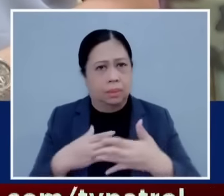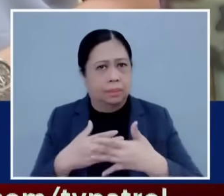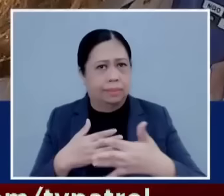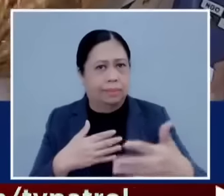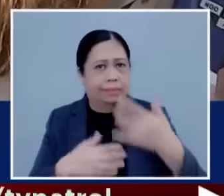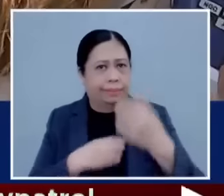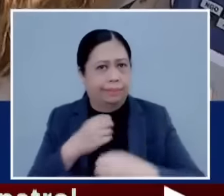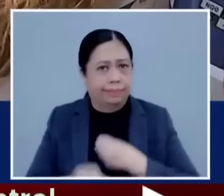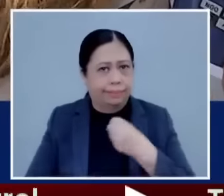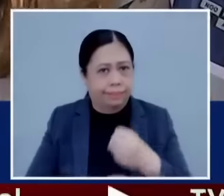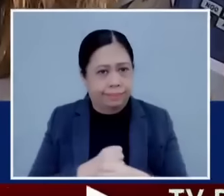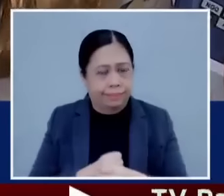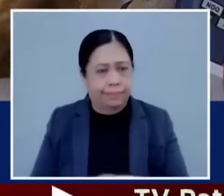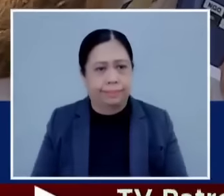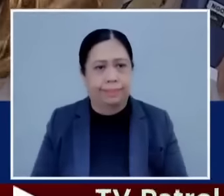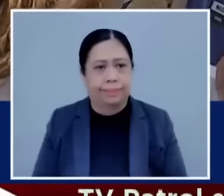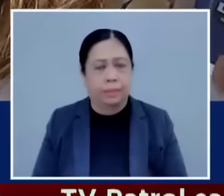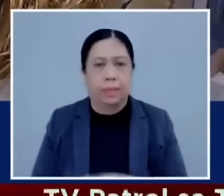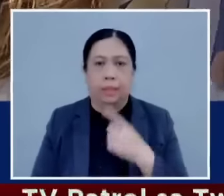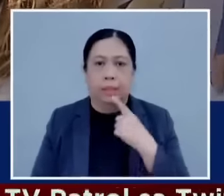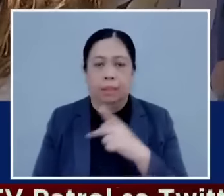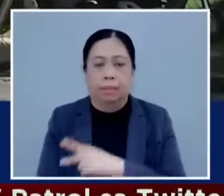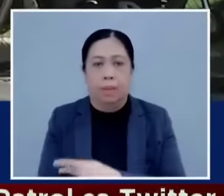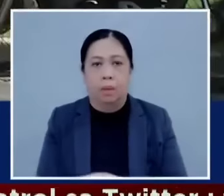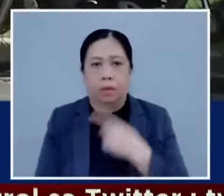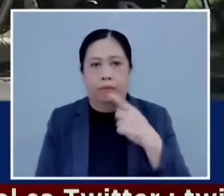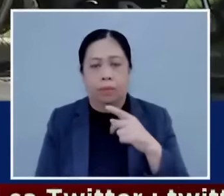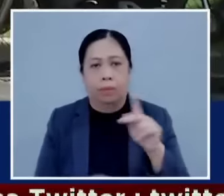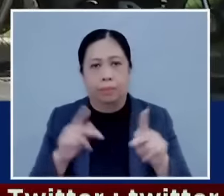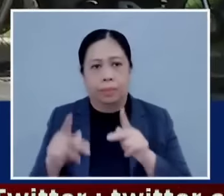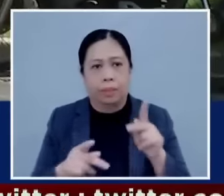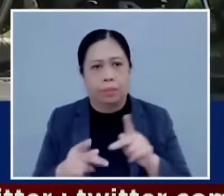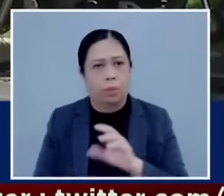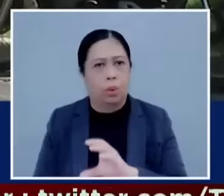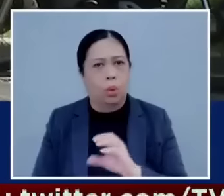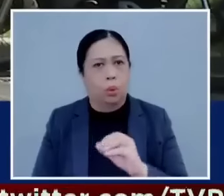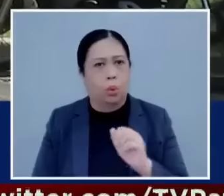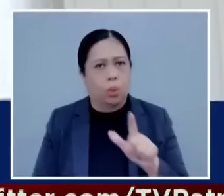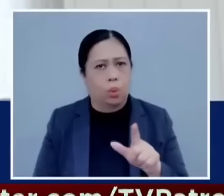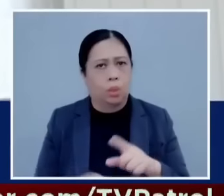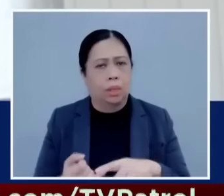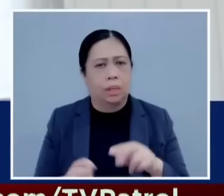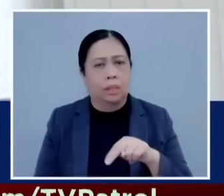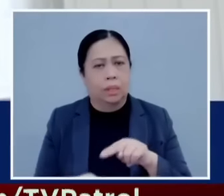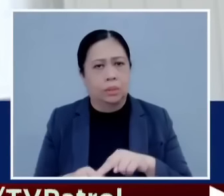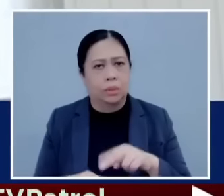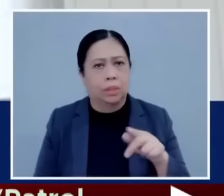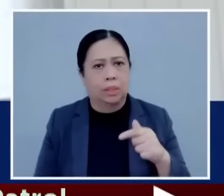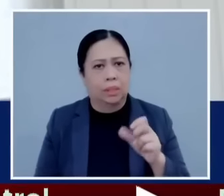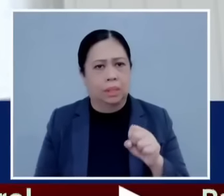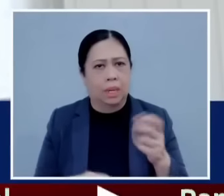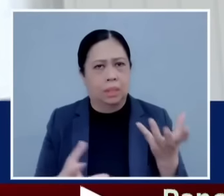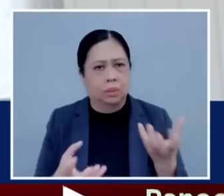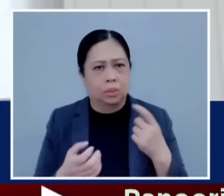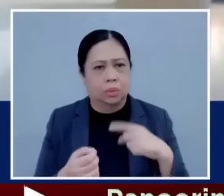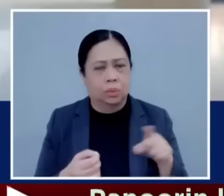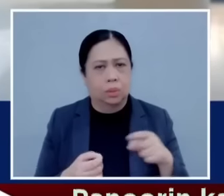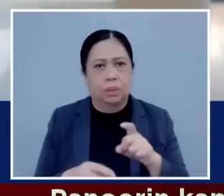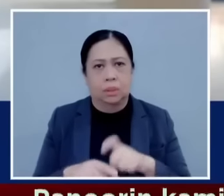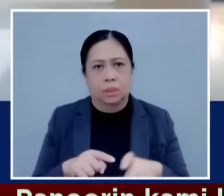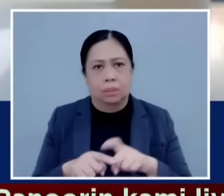taon. Ayon sa Power for People Coalition, coal at natural gas plants ang napupuso ang supplier ng